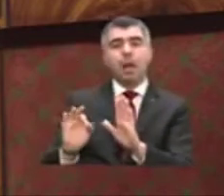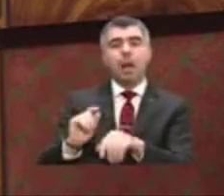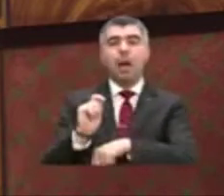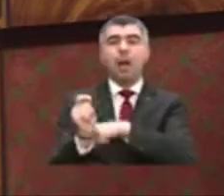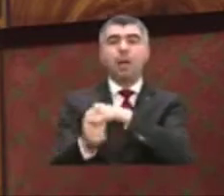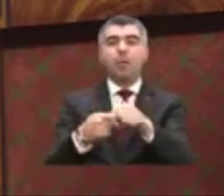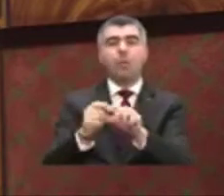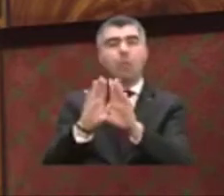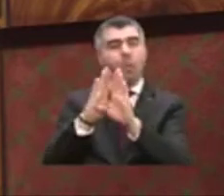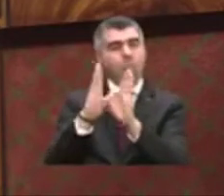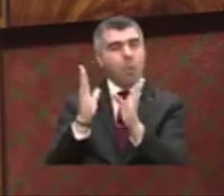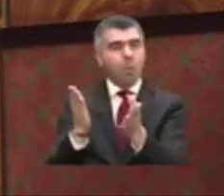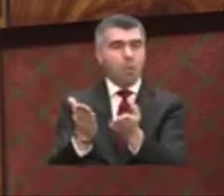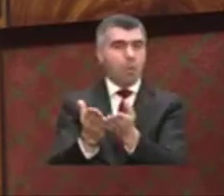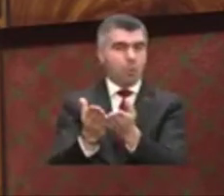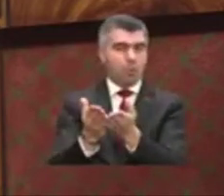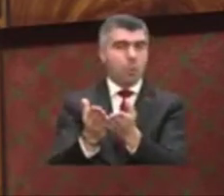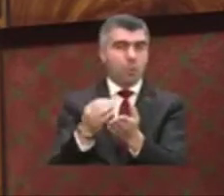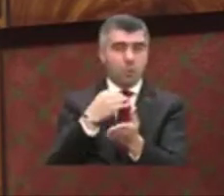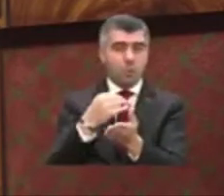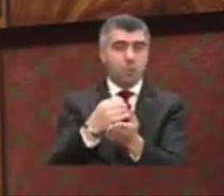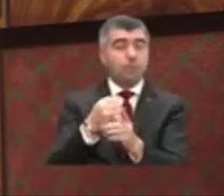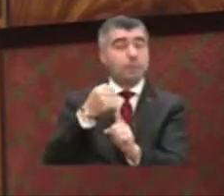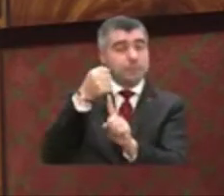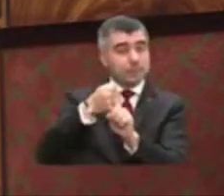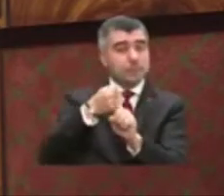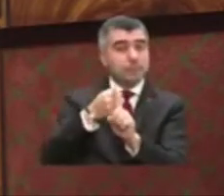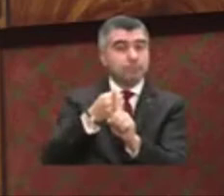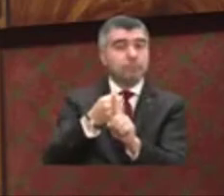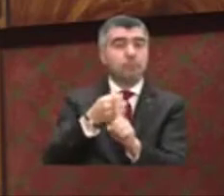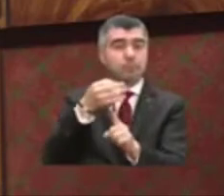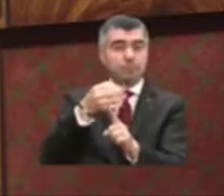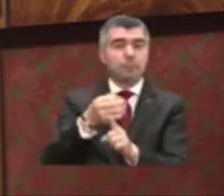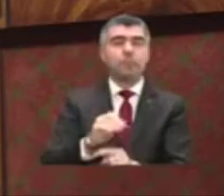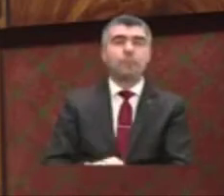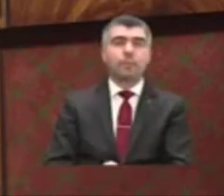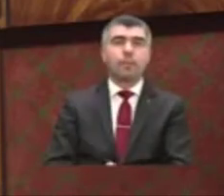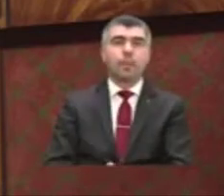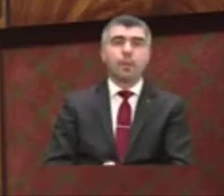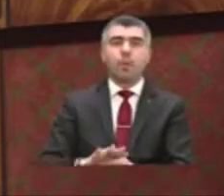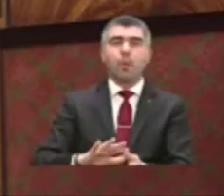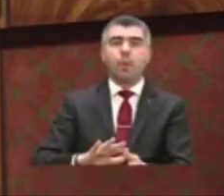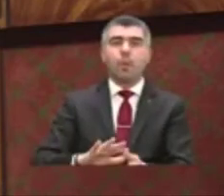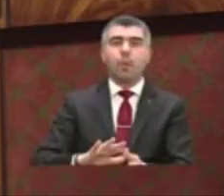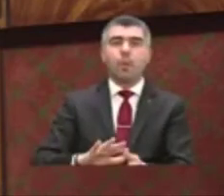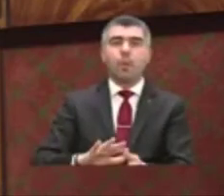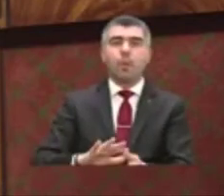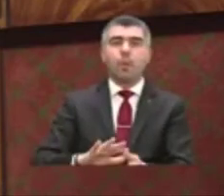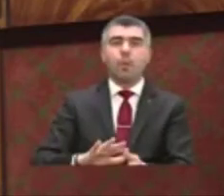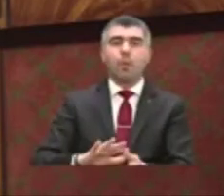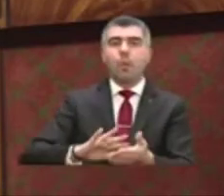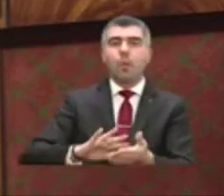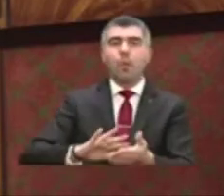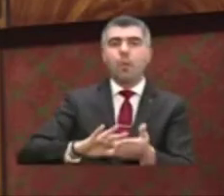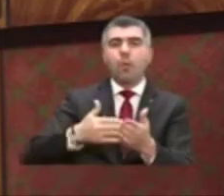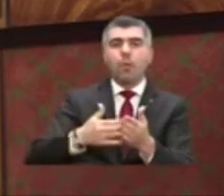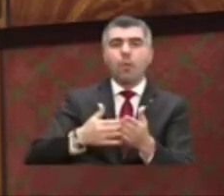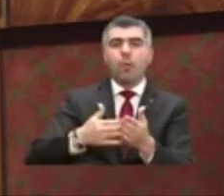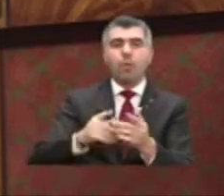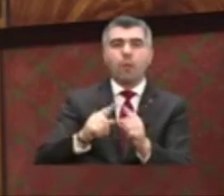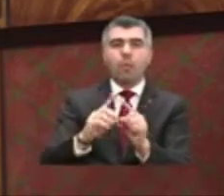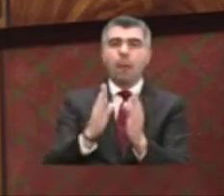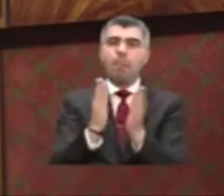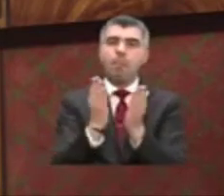ككل، وهذا تيتطلب واحد المجهود خاص، وبالتالي اعطينا الاولويه لتزويد المدارس، اولويه لتزويد